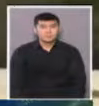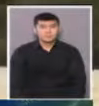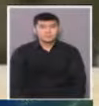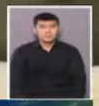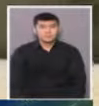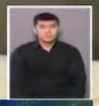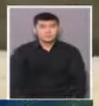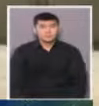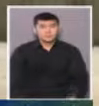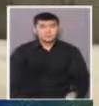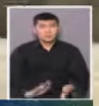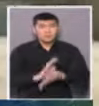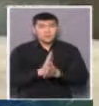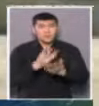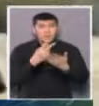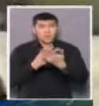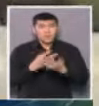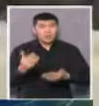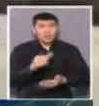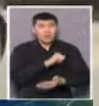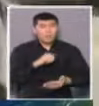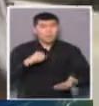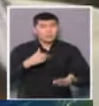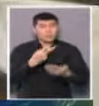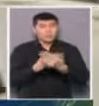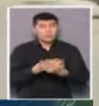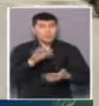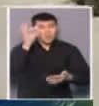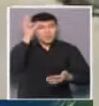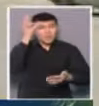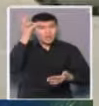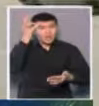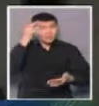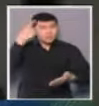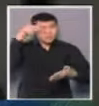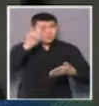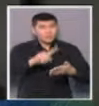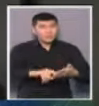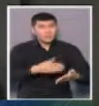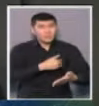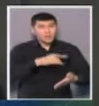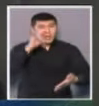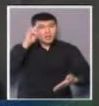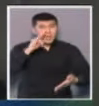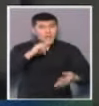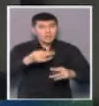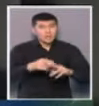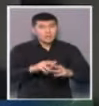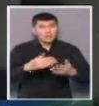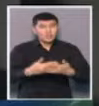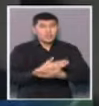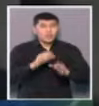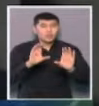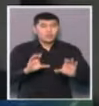Тарих қойнауына үлгін сайын, біз өзімізді өзіміз тани беретінімізге кәміл сендіргін біледі. Қазақстан ұлттық телеарнасында жаңа